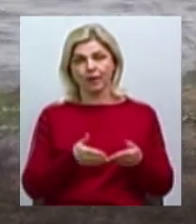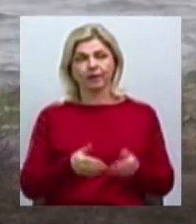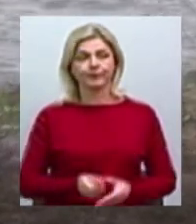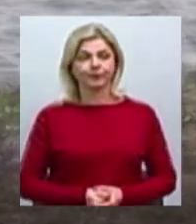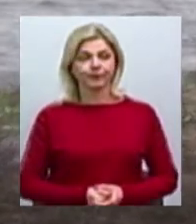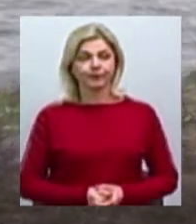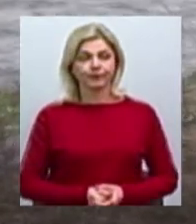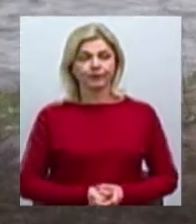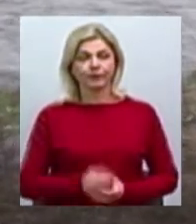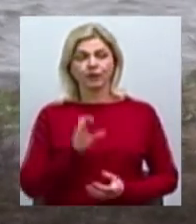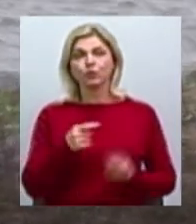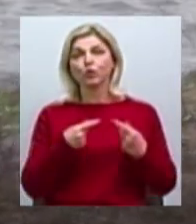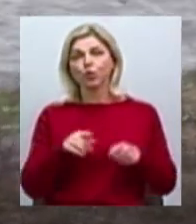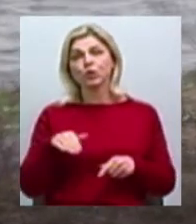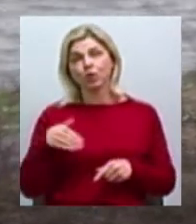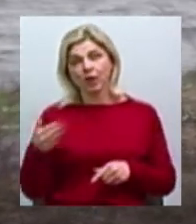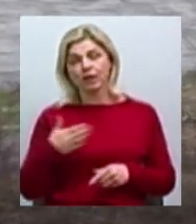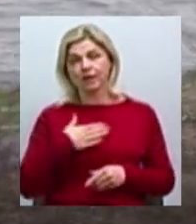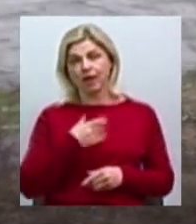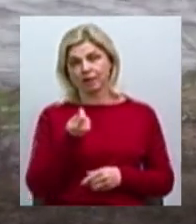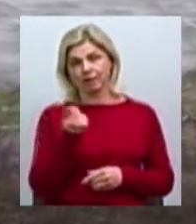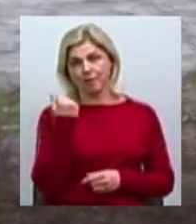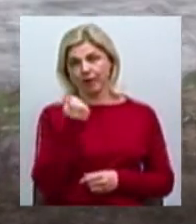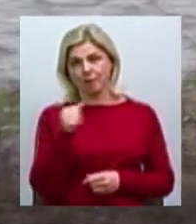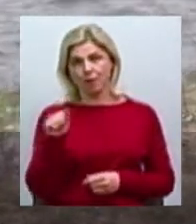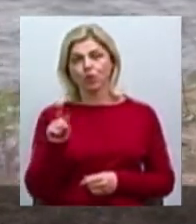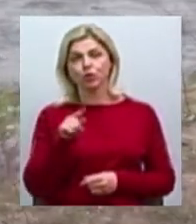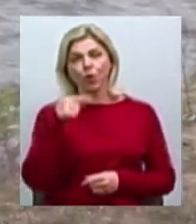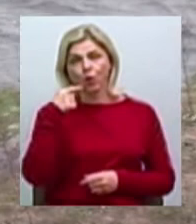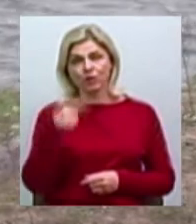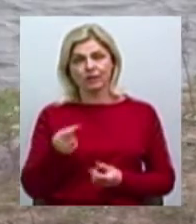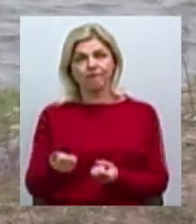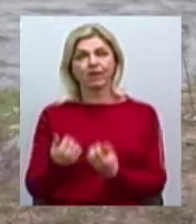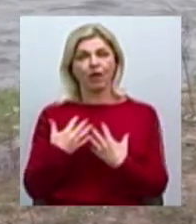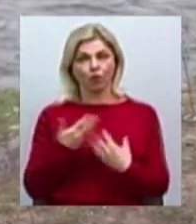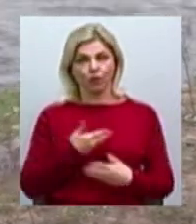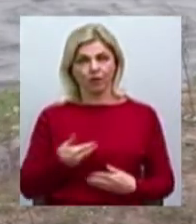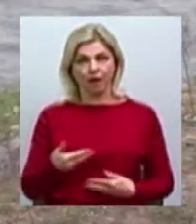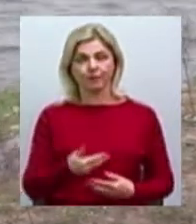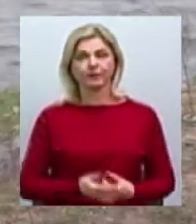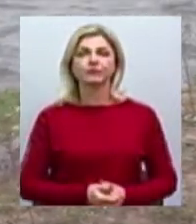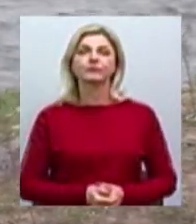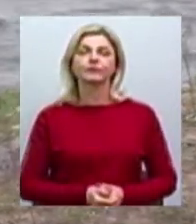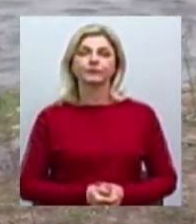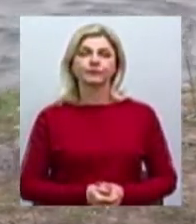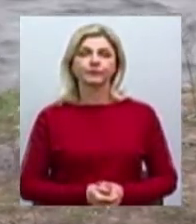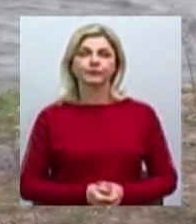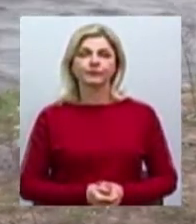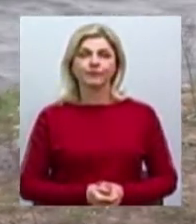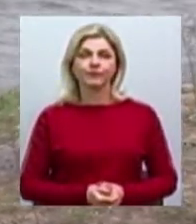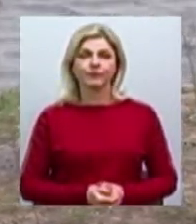це наша невеличка перемога, що росіяни нам їх віддають.